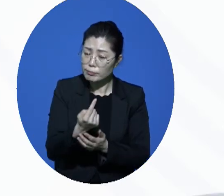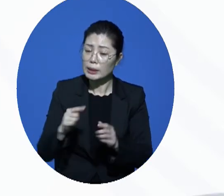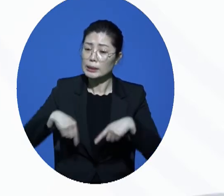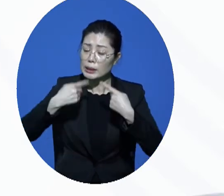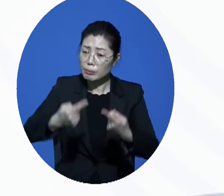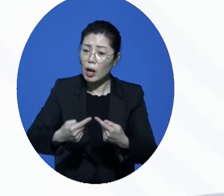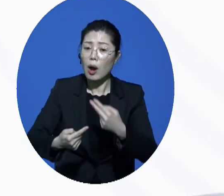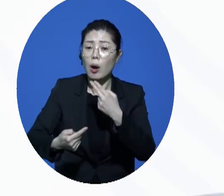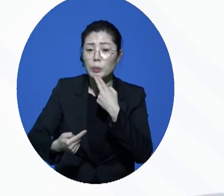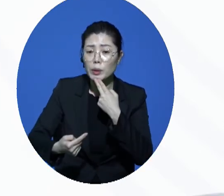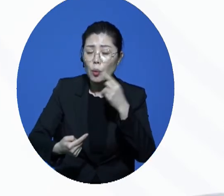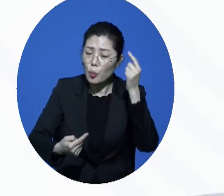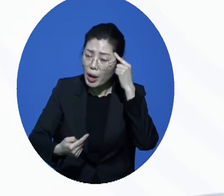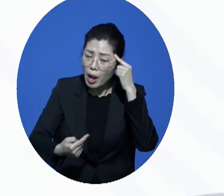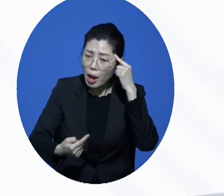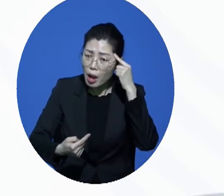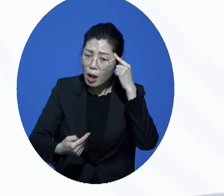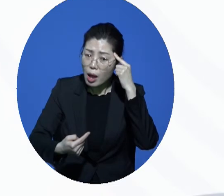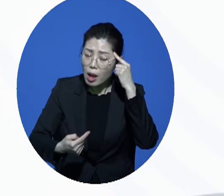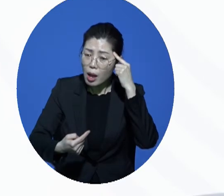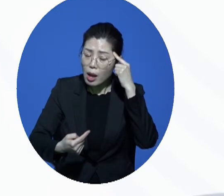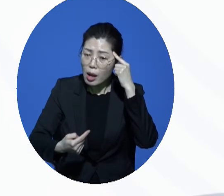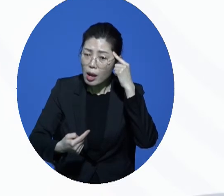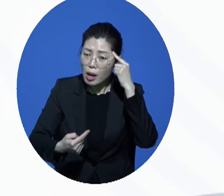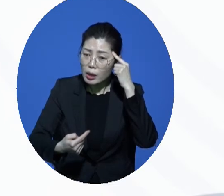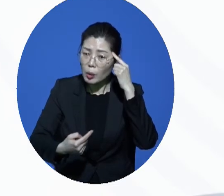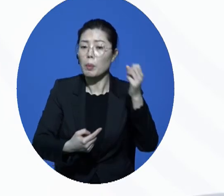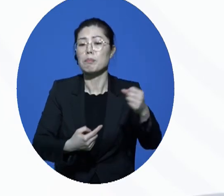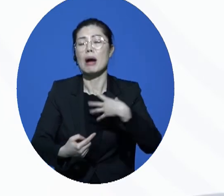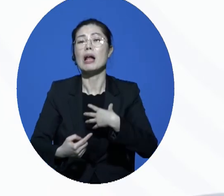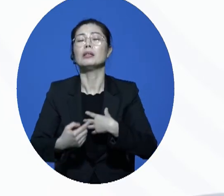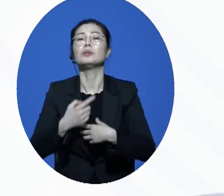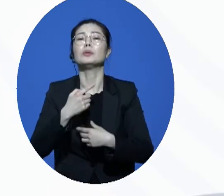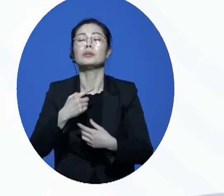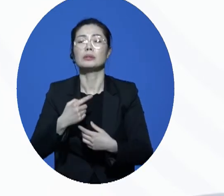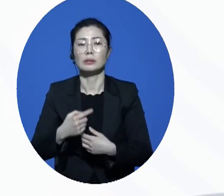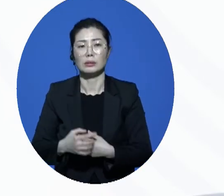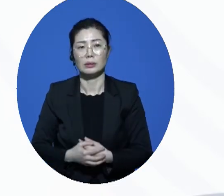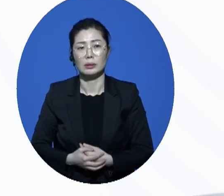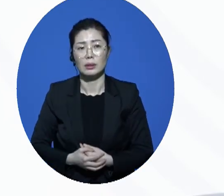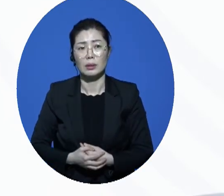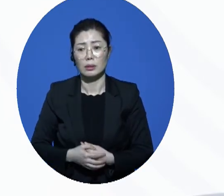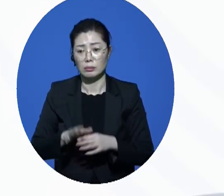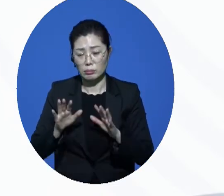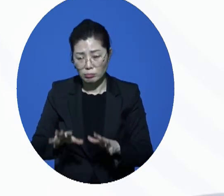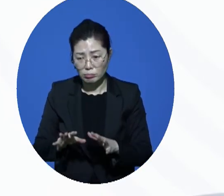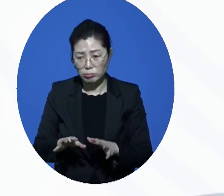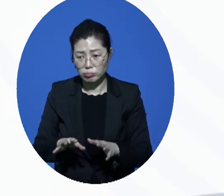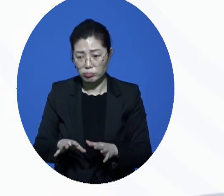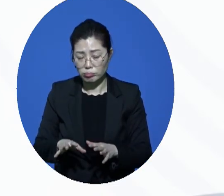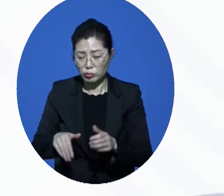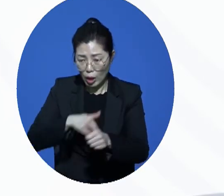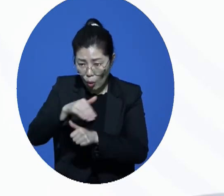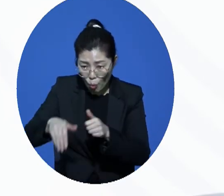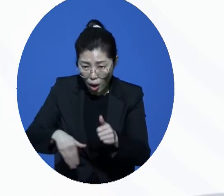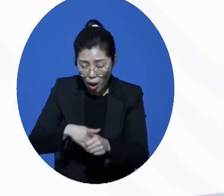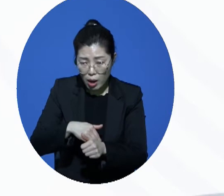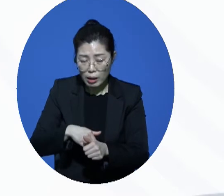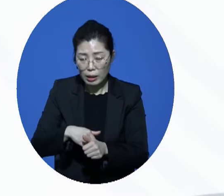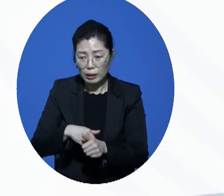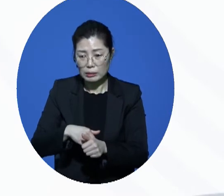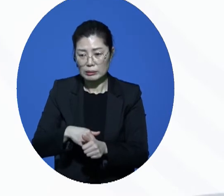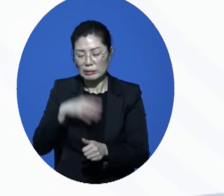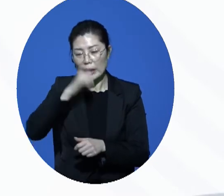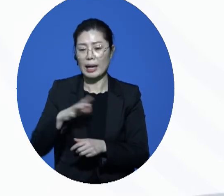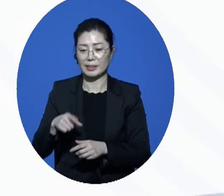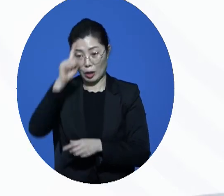이 상황을 어떻게 조정을 하고 이야기를 할 수 있냐고 말할 정도로 본인들의 내용을 전혀 알지 못하는 변호사만